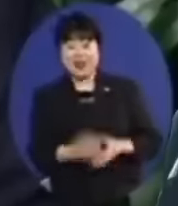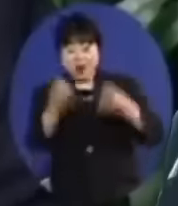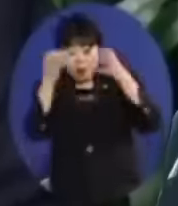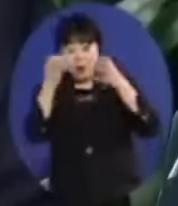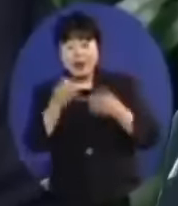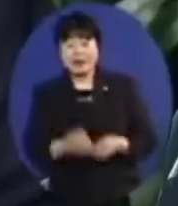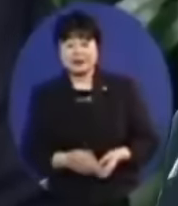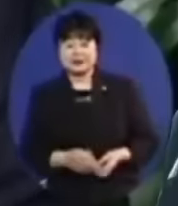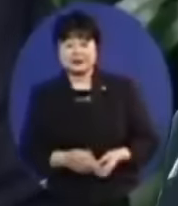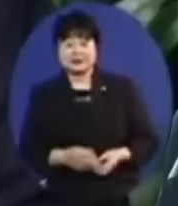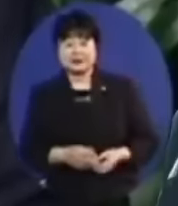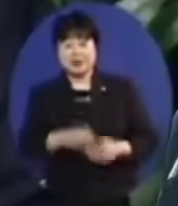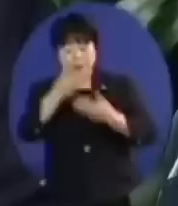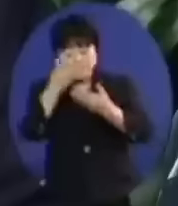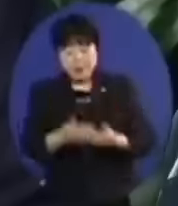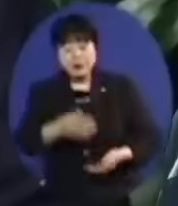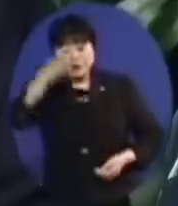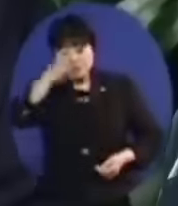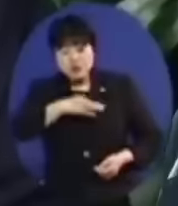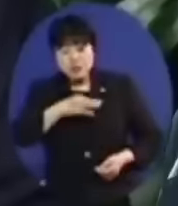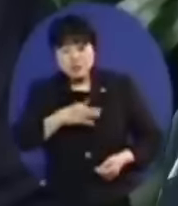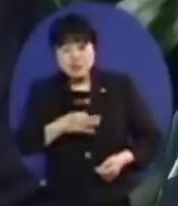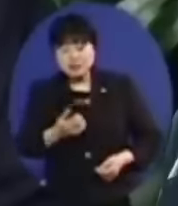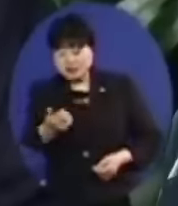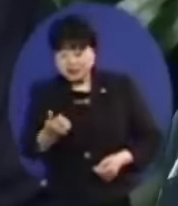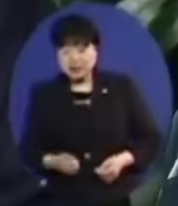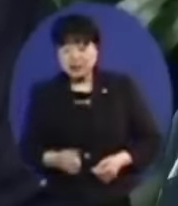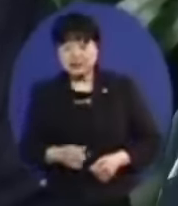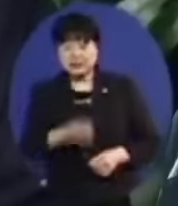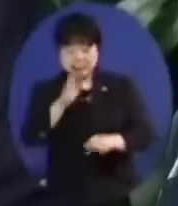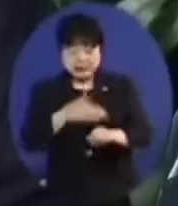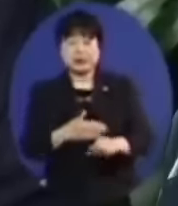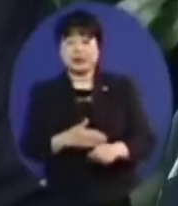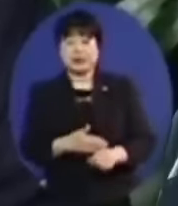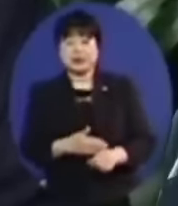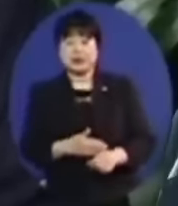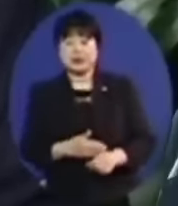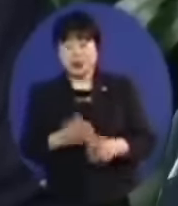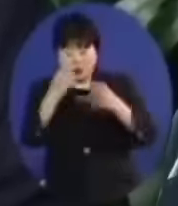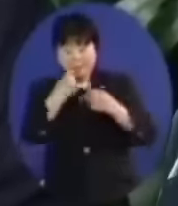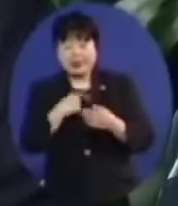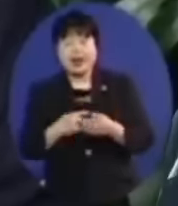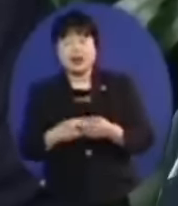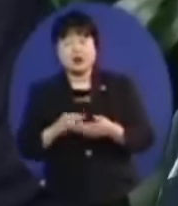고난받은 것이 유익이라. 고난받기 전에는 잘못되었더니 고난받고 난 이후에는